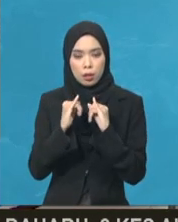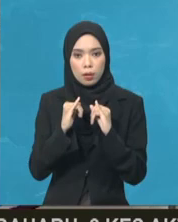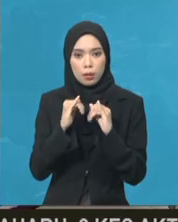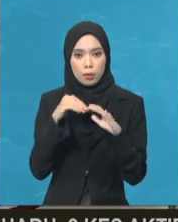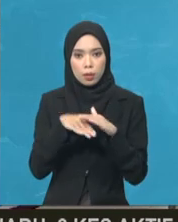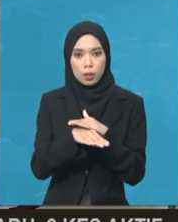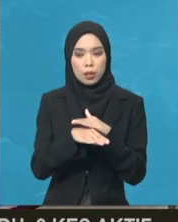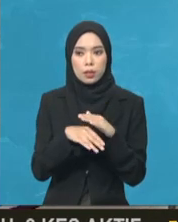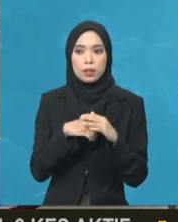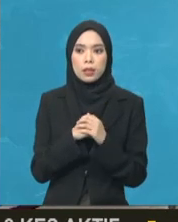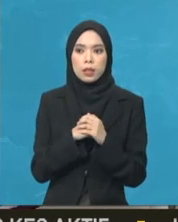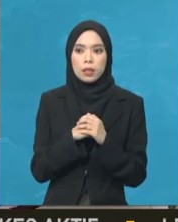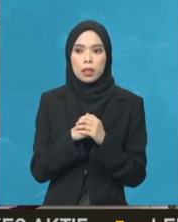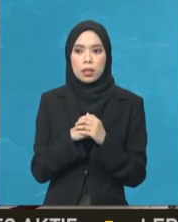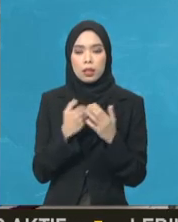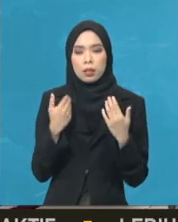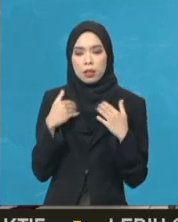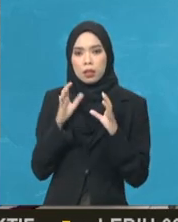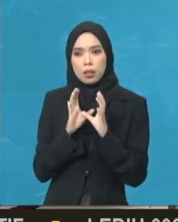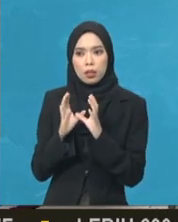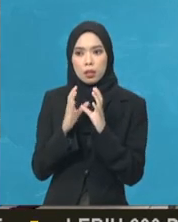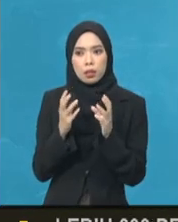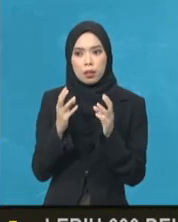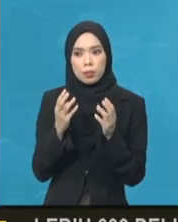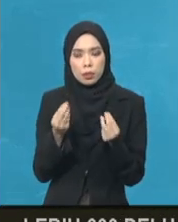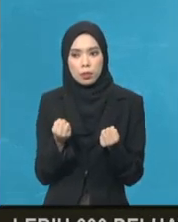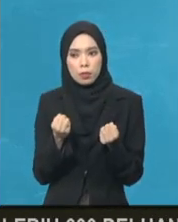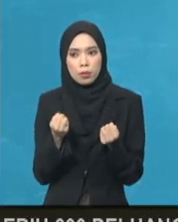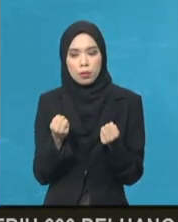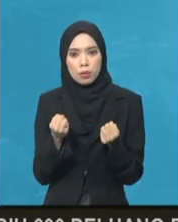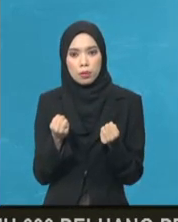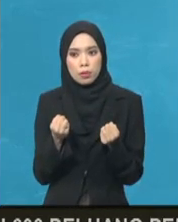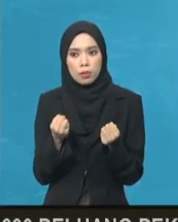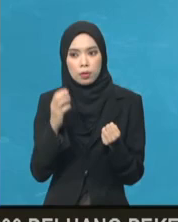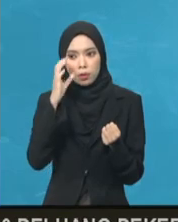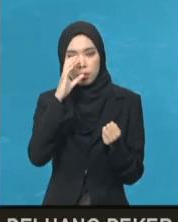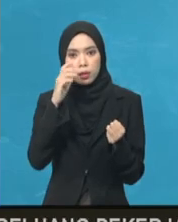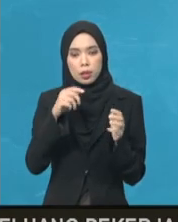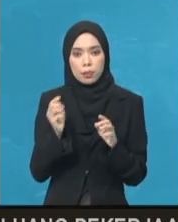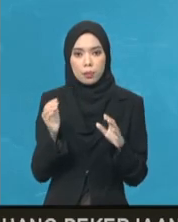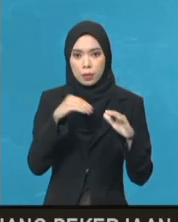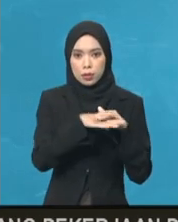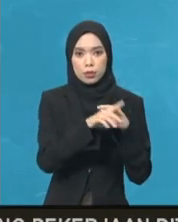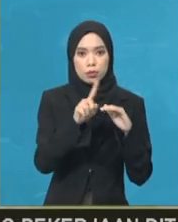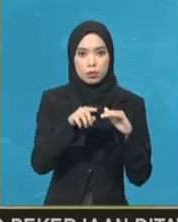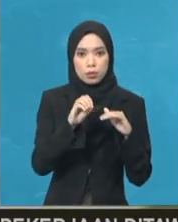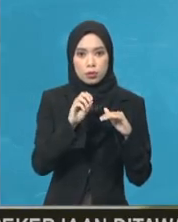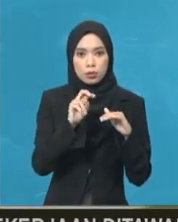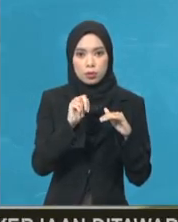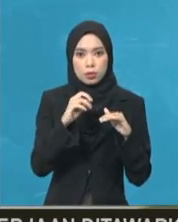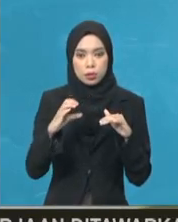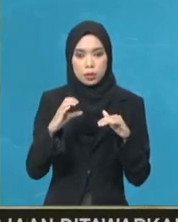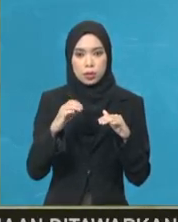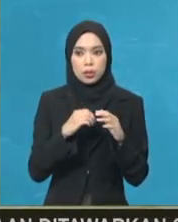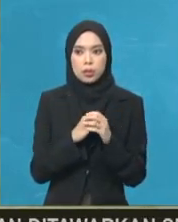pencari kerja tempatkan yang ingin hadir dan terus ditemui juga diserang Bolehkah taroskeun ounce Bagaimana pencuri gereja